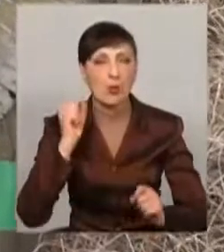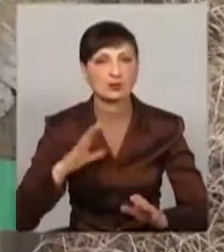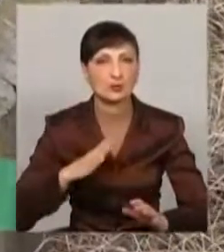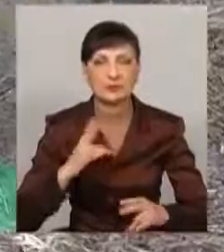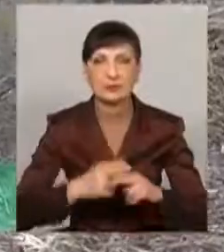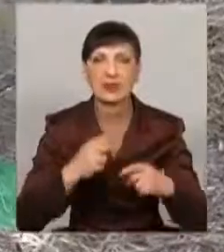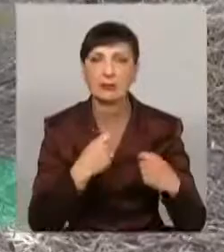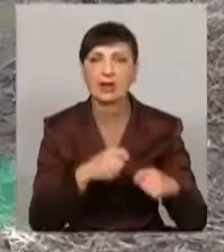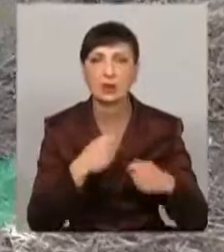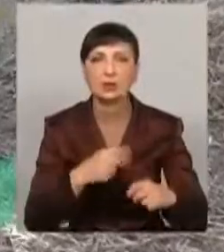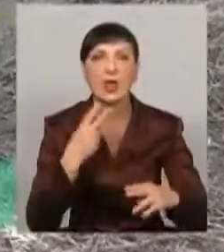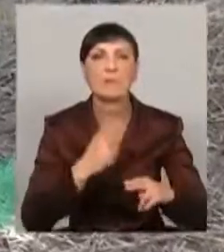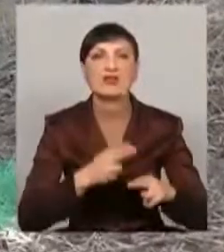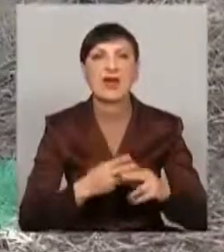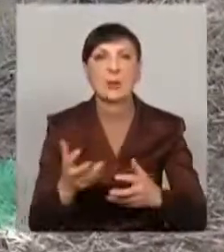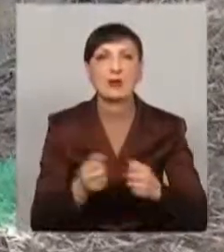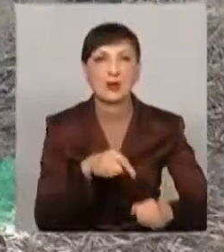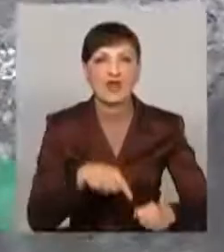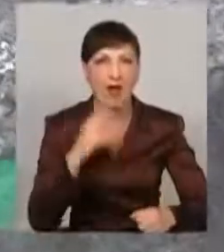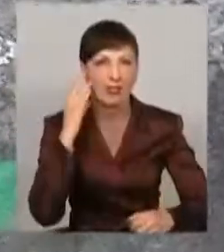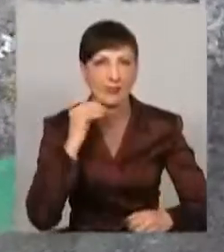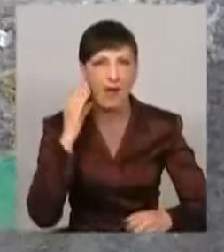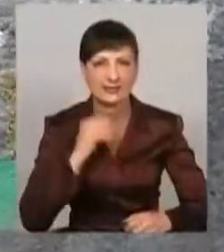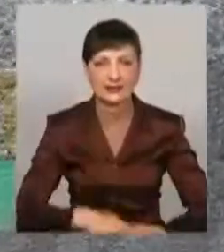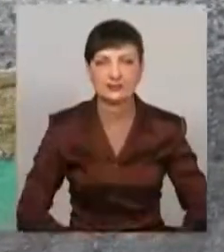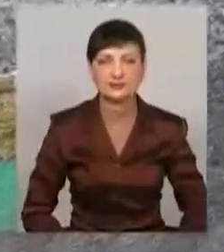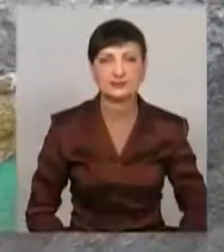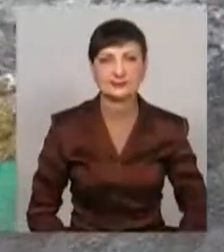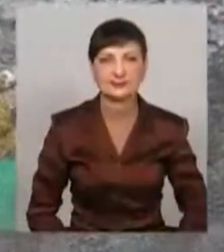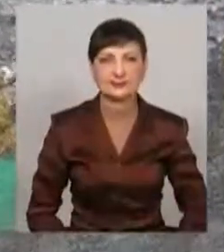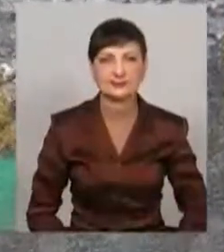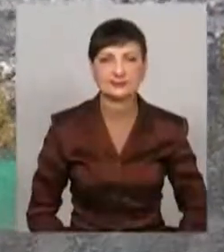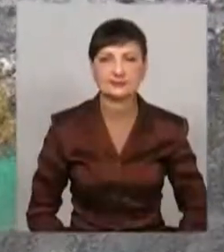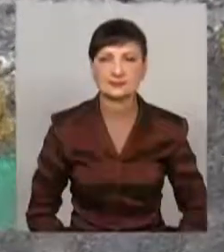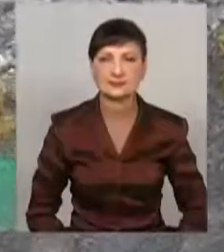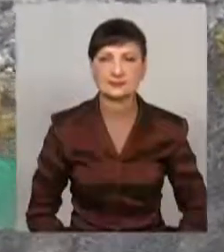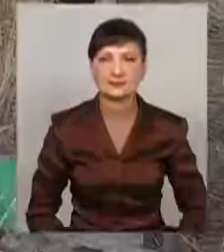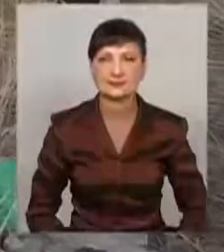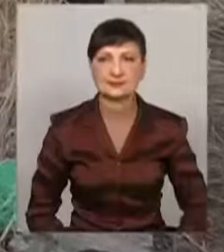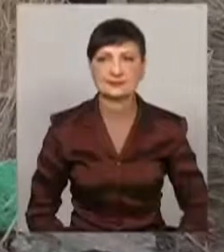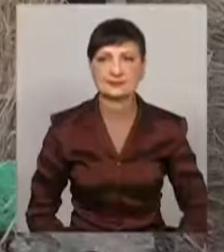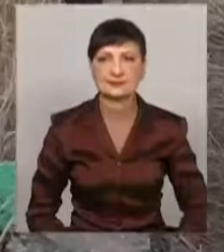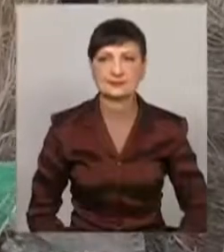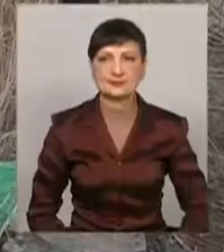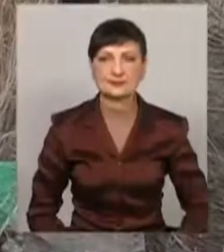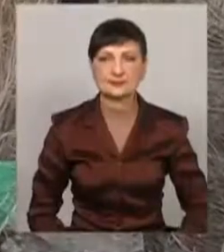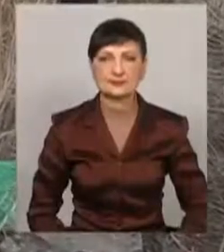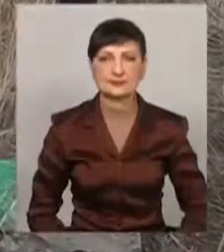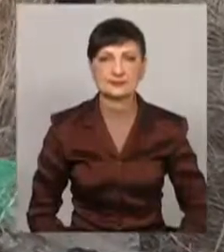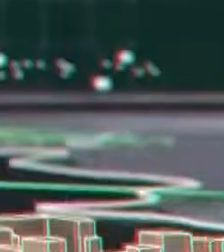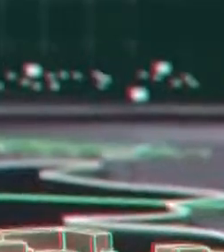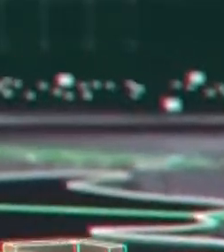металл продают на металлоприемниках в Алматы. Дамир Анитов, Ялкунжан Ашимжанов, телеканал Алматы, Жетысусская